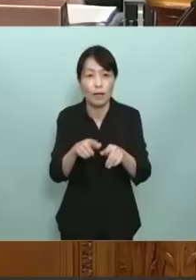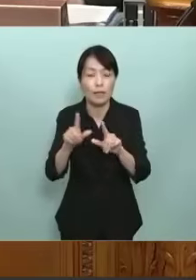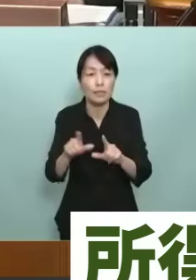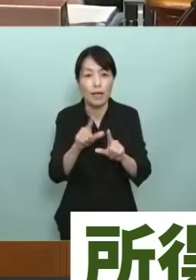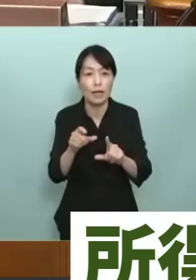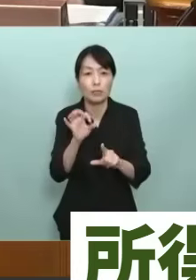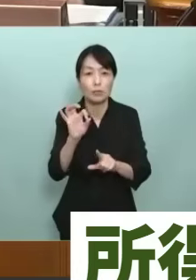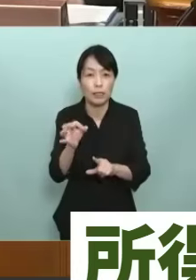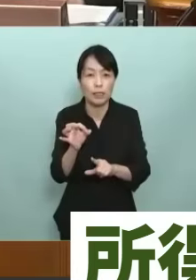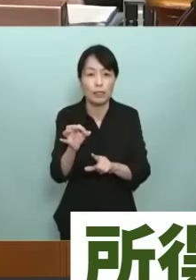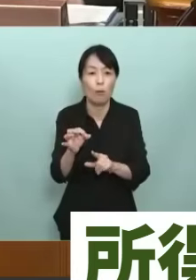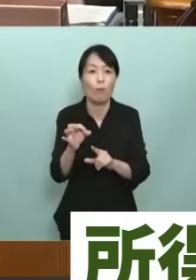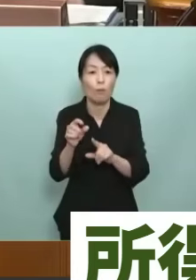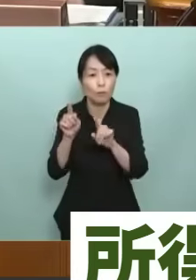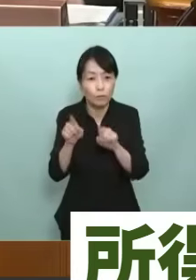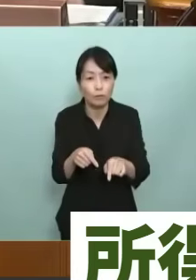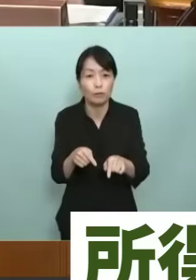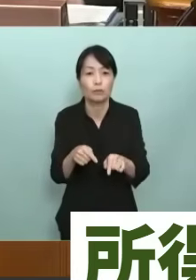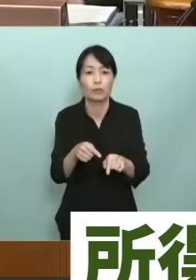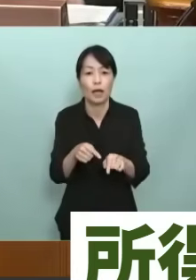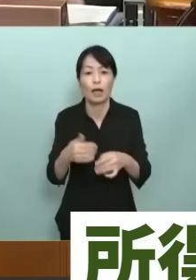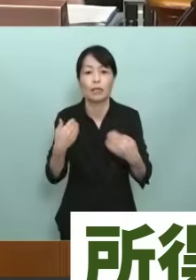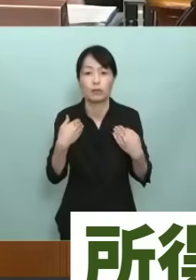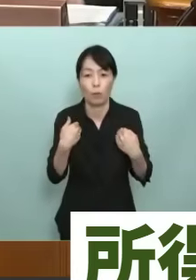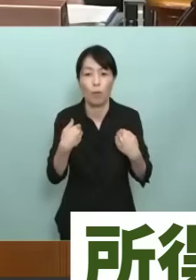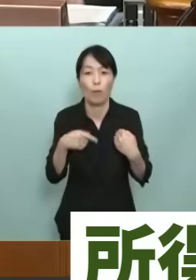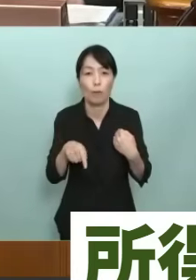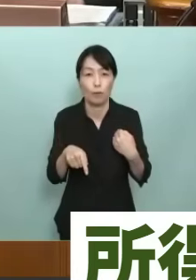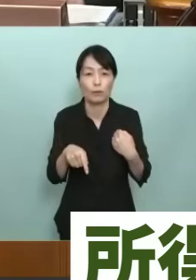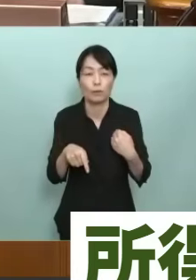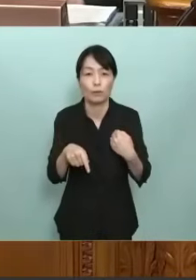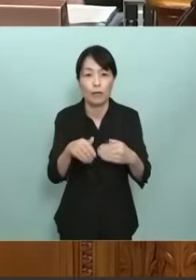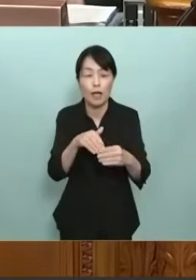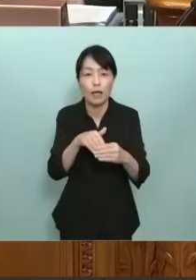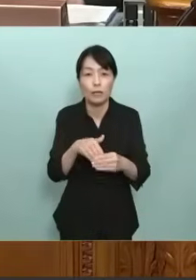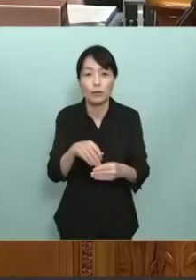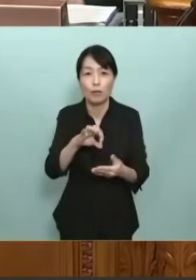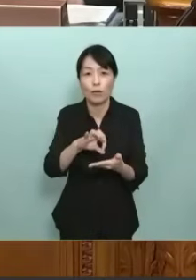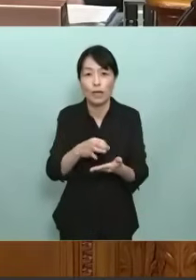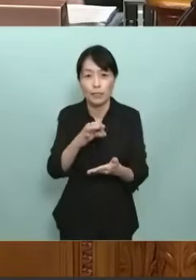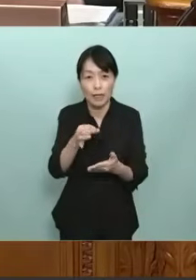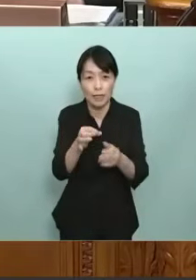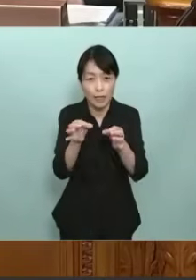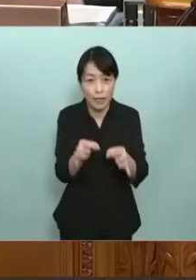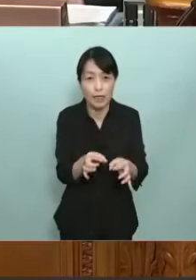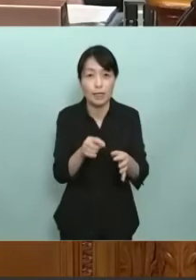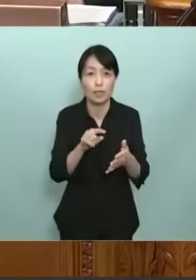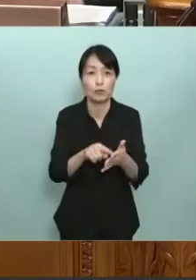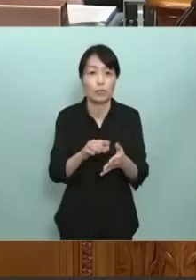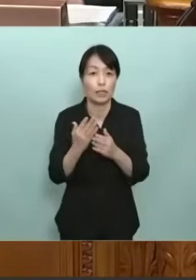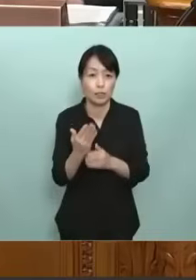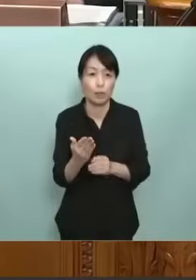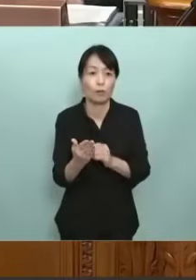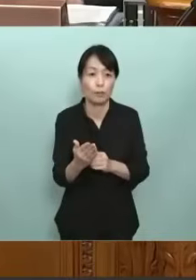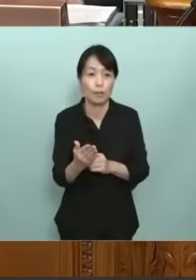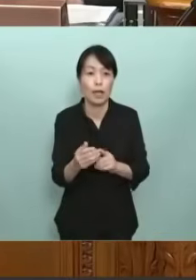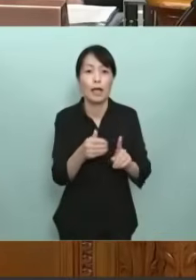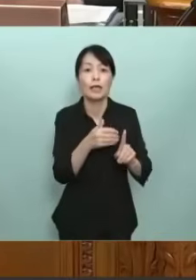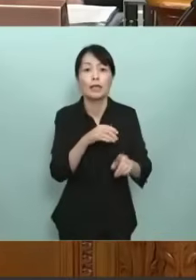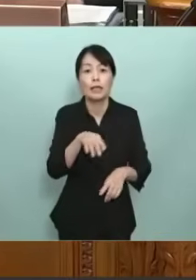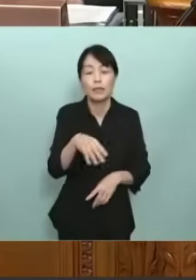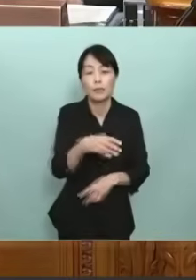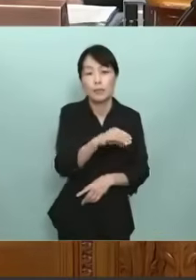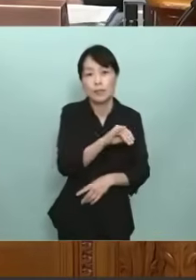そこで所得所得税減税についてお伺します国民民主党は1995年から30